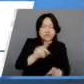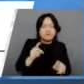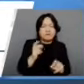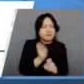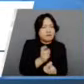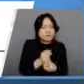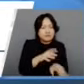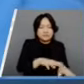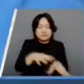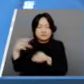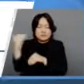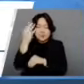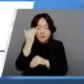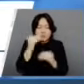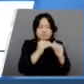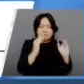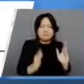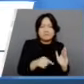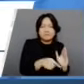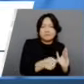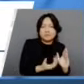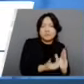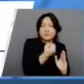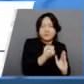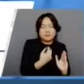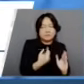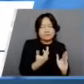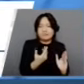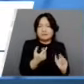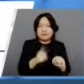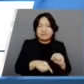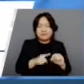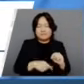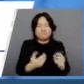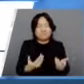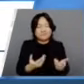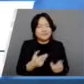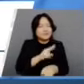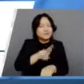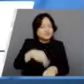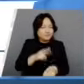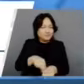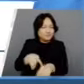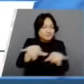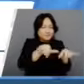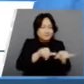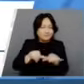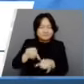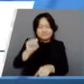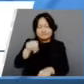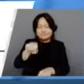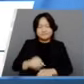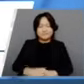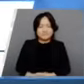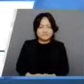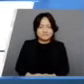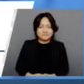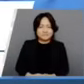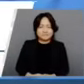very natural instinct here. It's going to be our standard now, huh? It has been our standard since the very